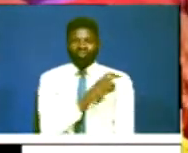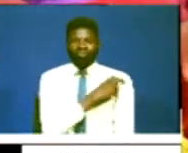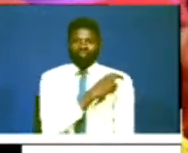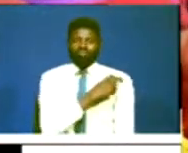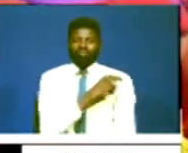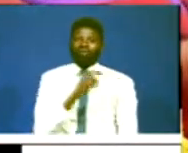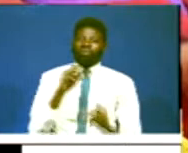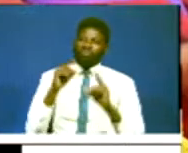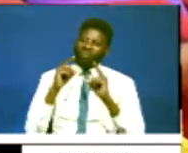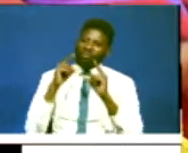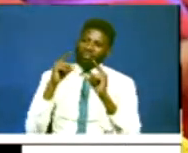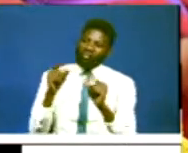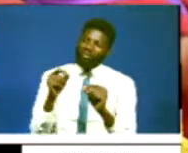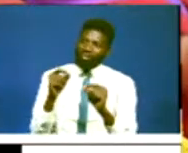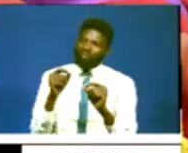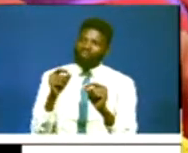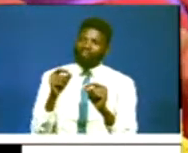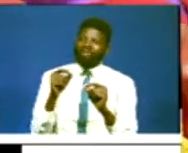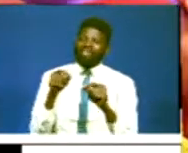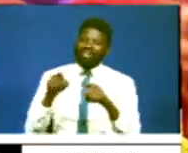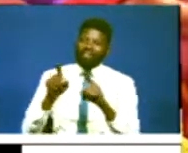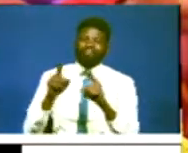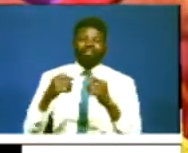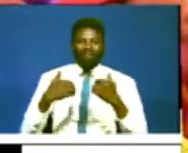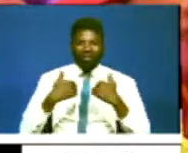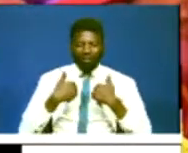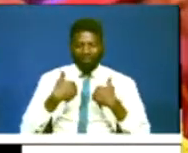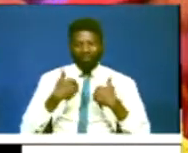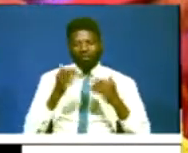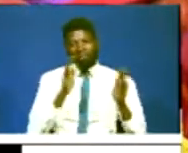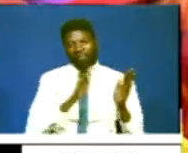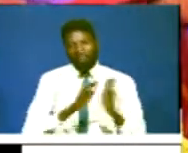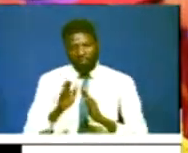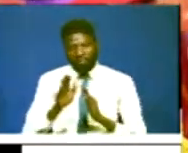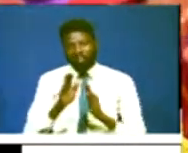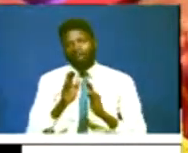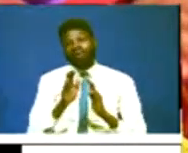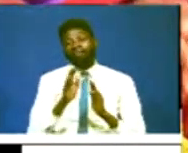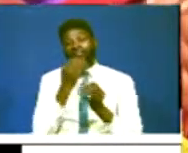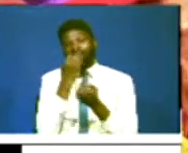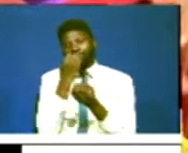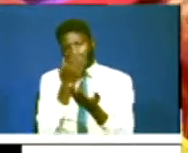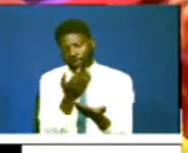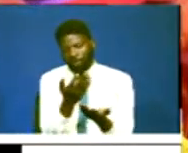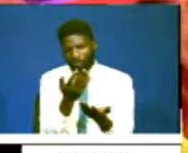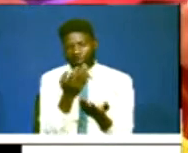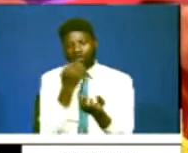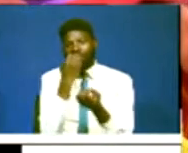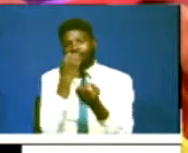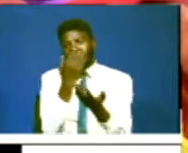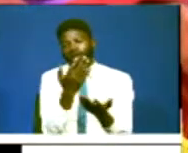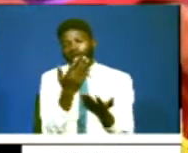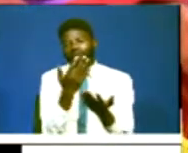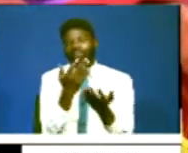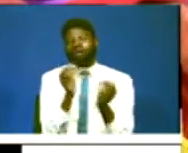na ati whistleblowing. Didi amesema filimbi ilikuwa kule kwa World Cup. Hii filimbi ni ya nini unafanya nayo saa